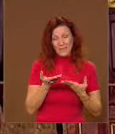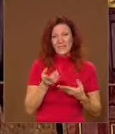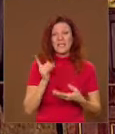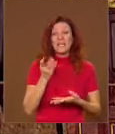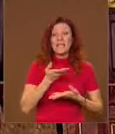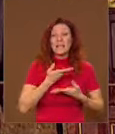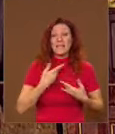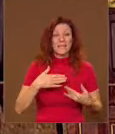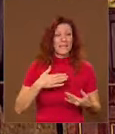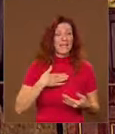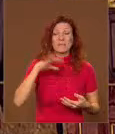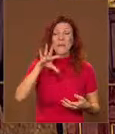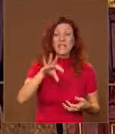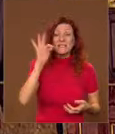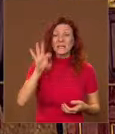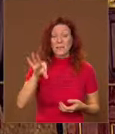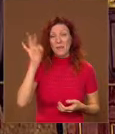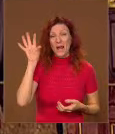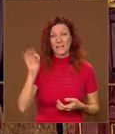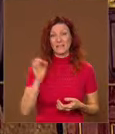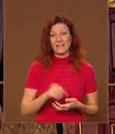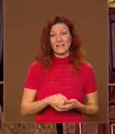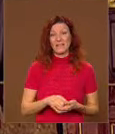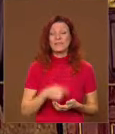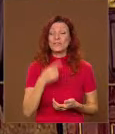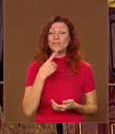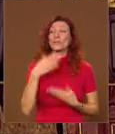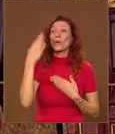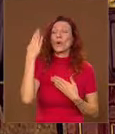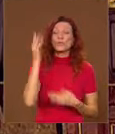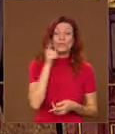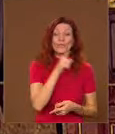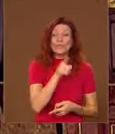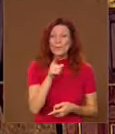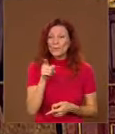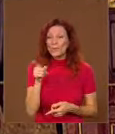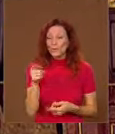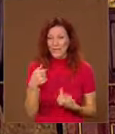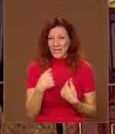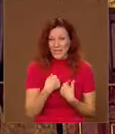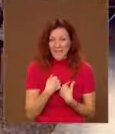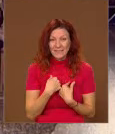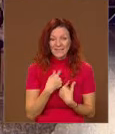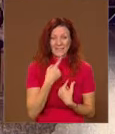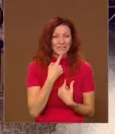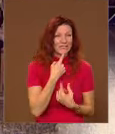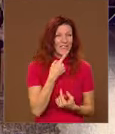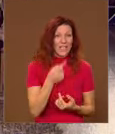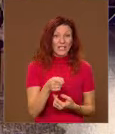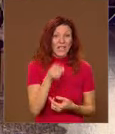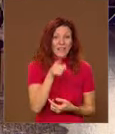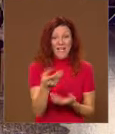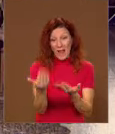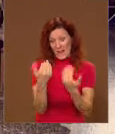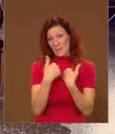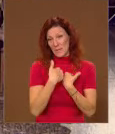Онези, които са измежду множеството посочени с пръст по име и сме чули, ти си мой, ела при мен. Нека да се помолим за онези,